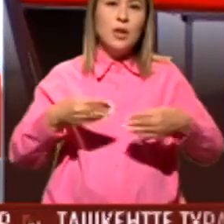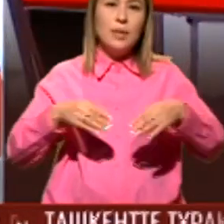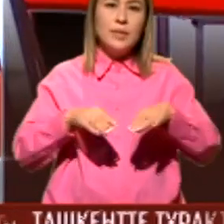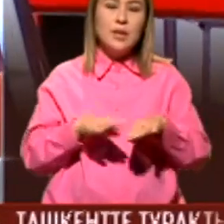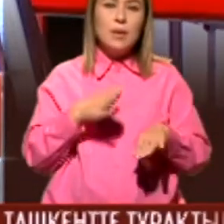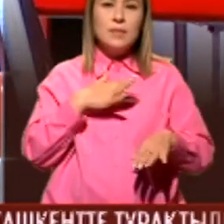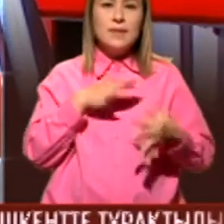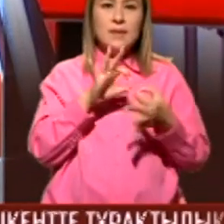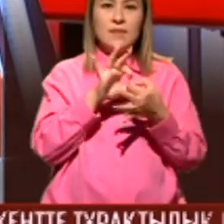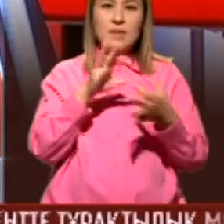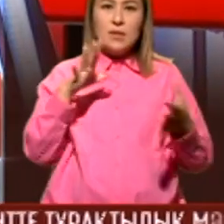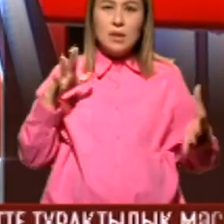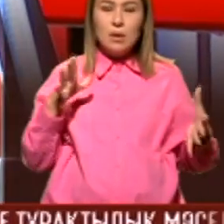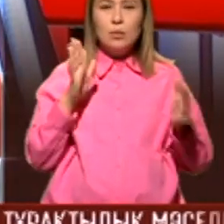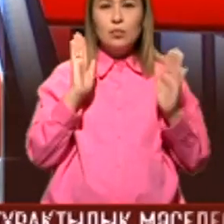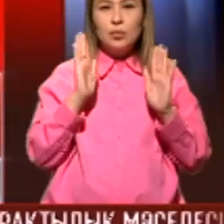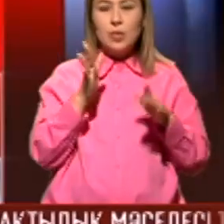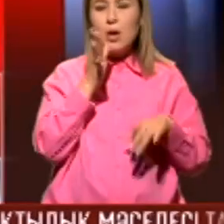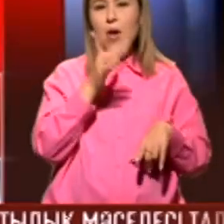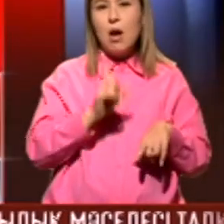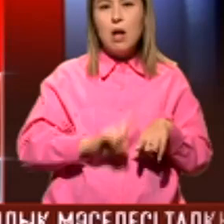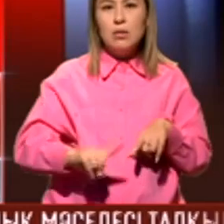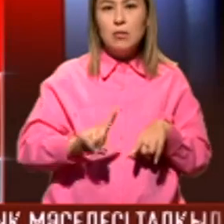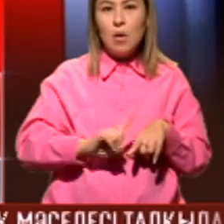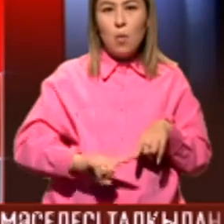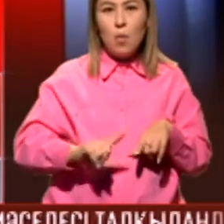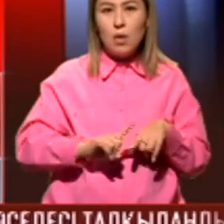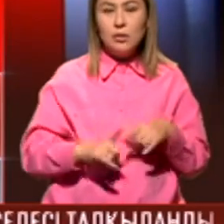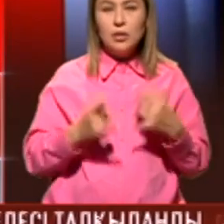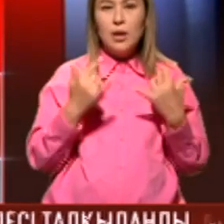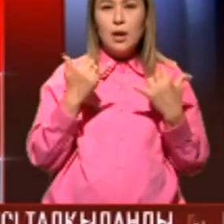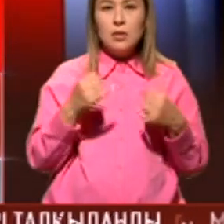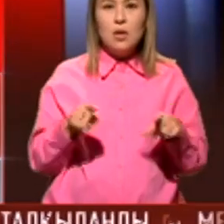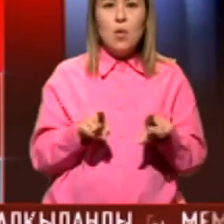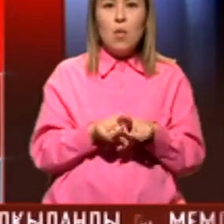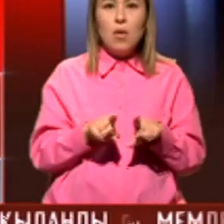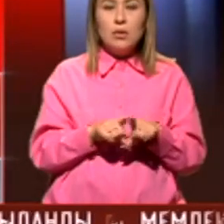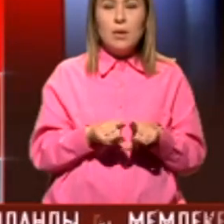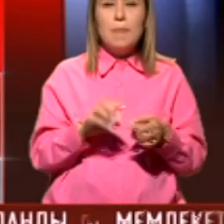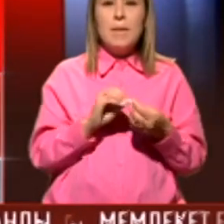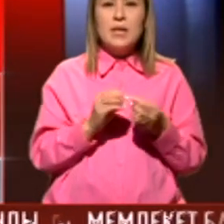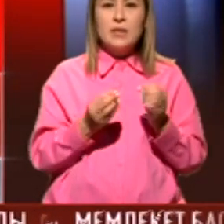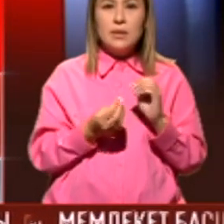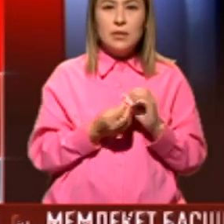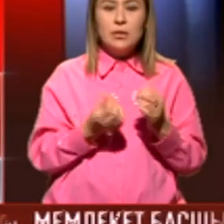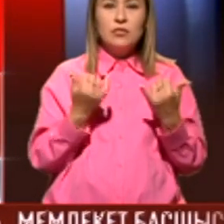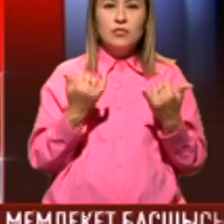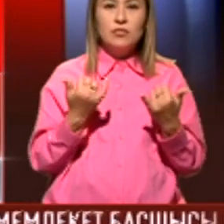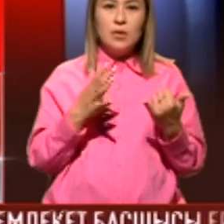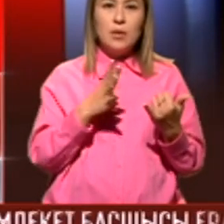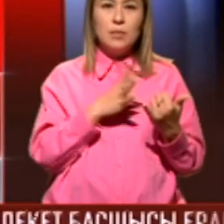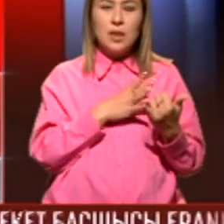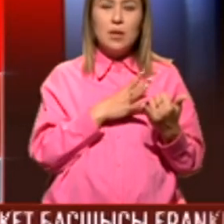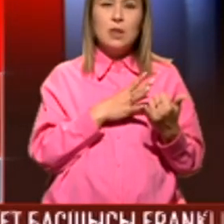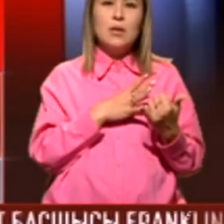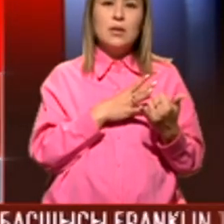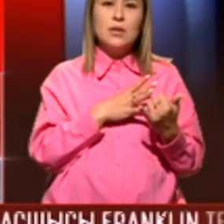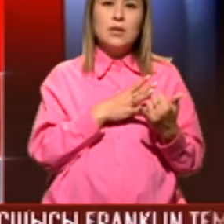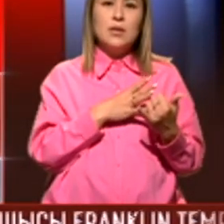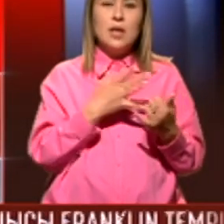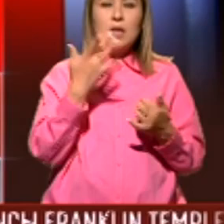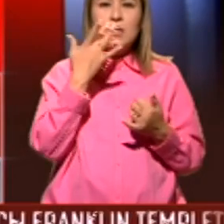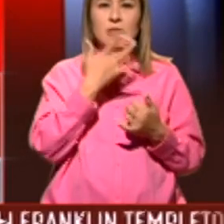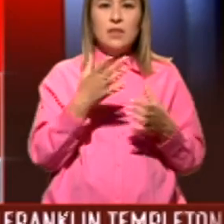біздің тәуелсіздігімізге әсер ететін алдағы уақытта да, қазіргі уақытта да мәселелер болғандықтан біз бұл жерде сыртқы